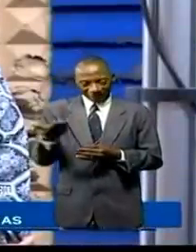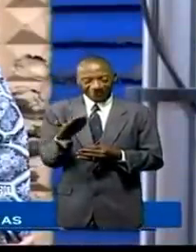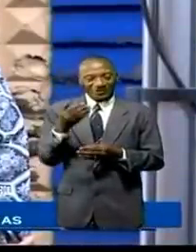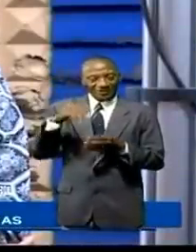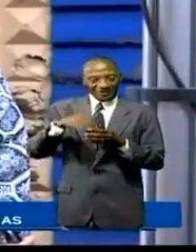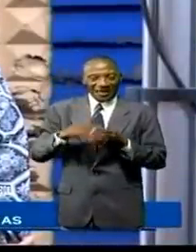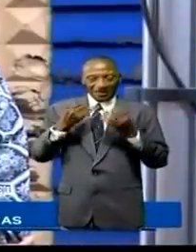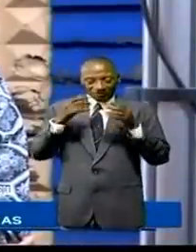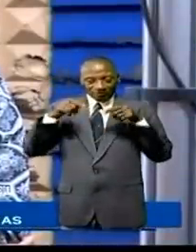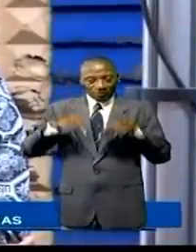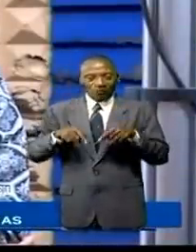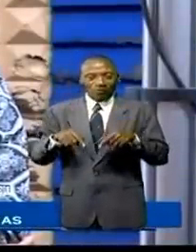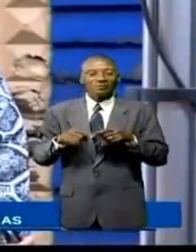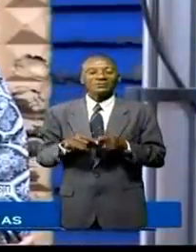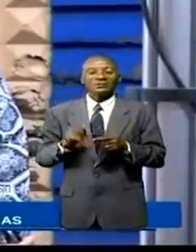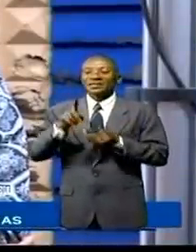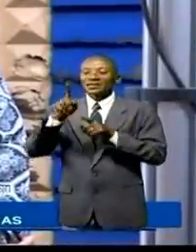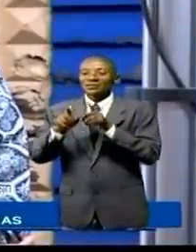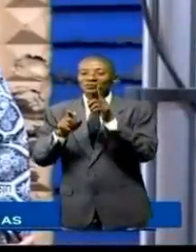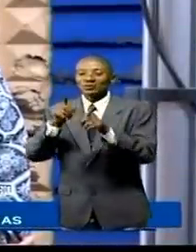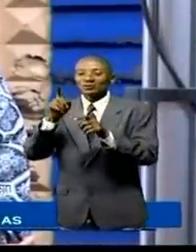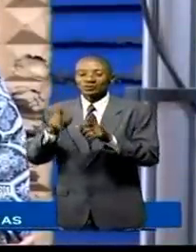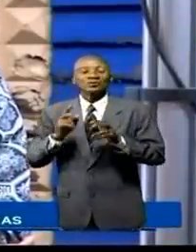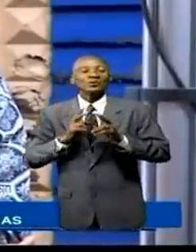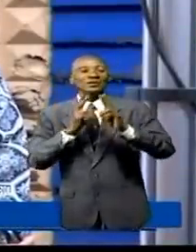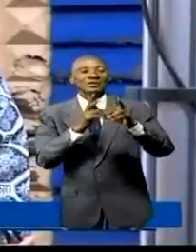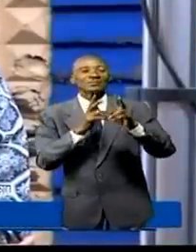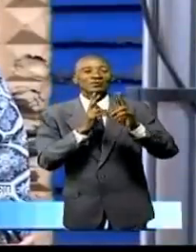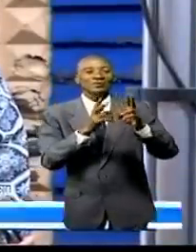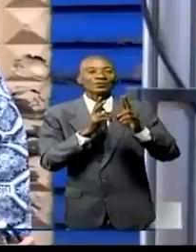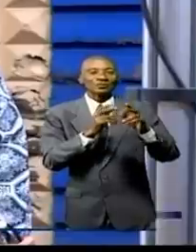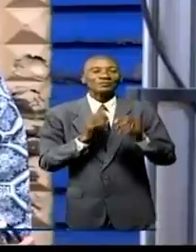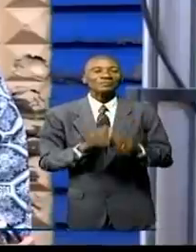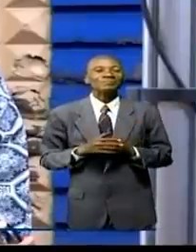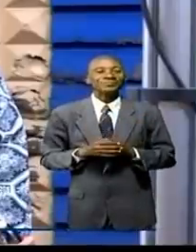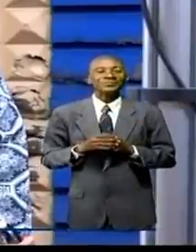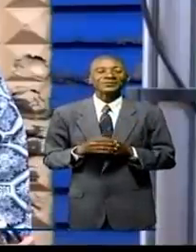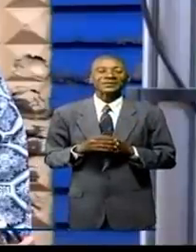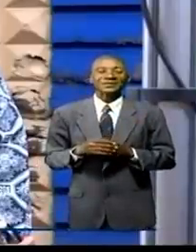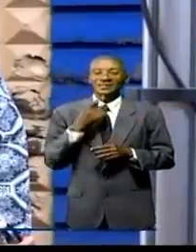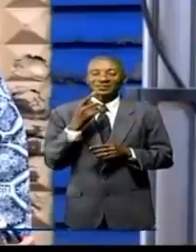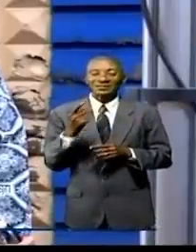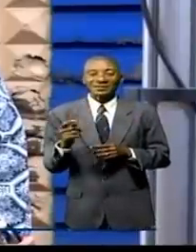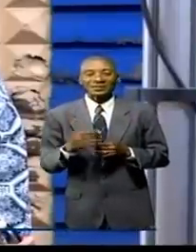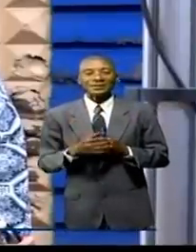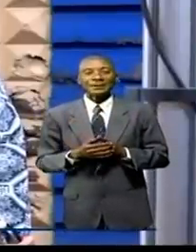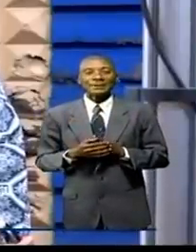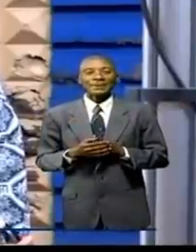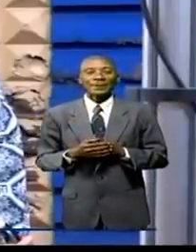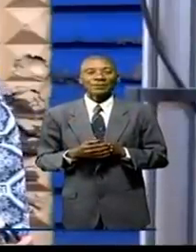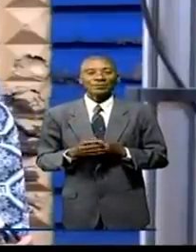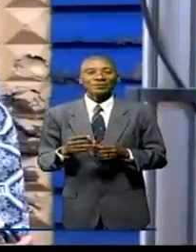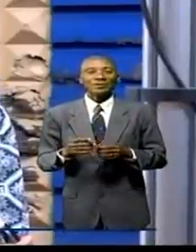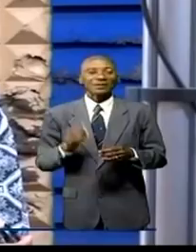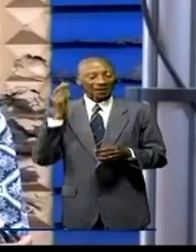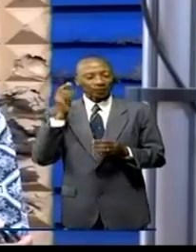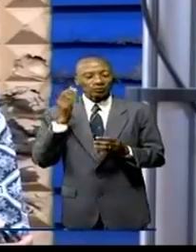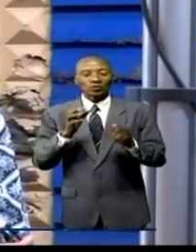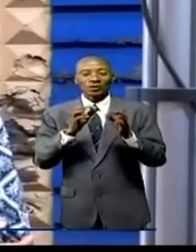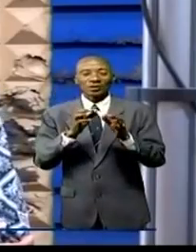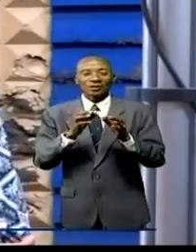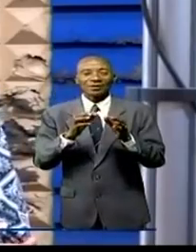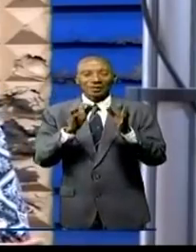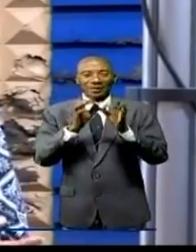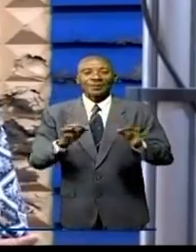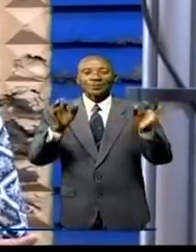d'être informés à l'intérieur du pays. Et donc nous pensons que de ce point de vue, il est aussi important, autant qu'on fait attention